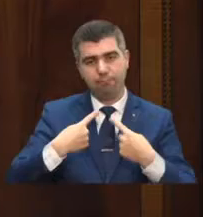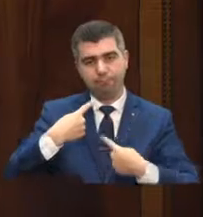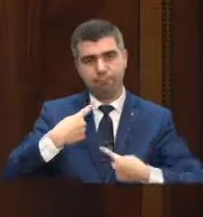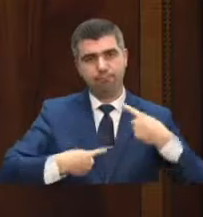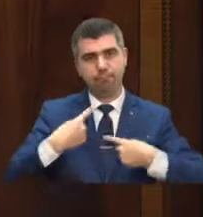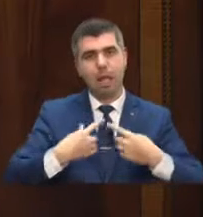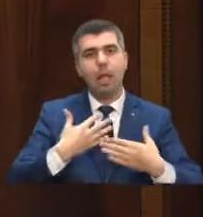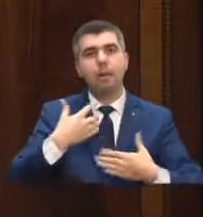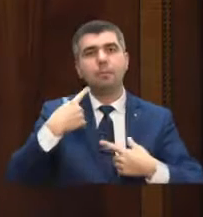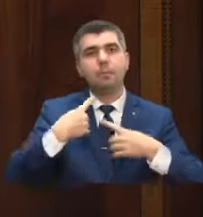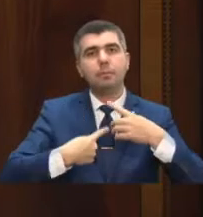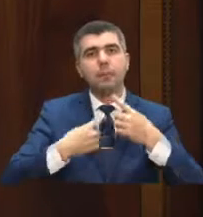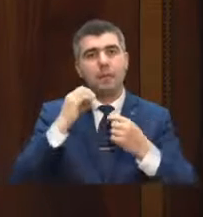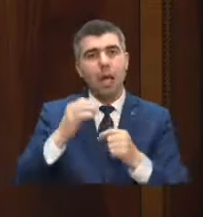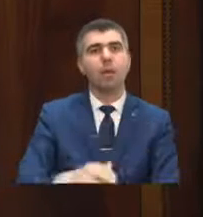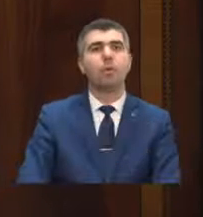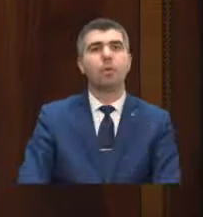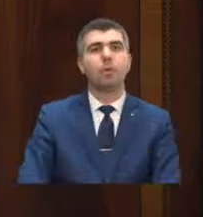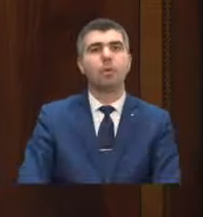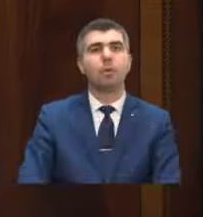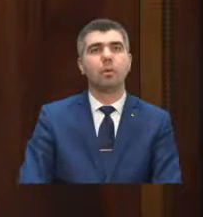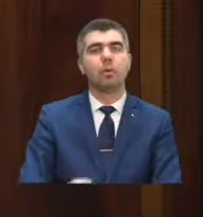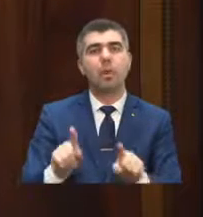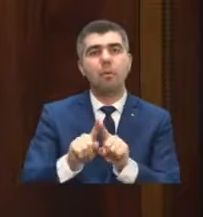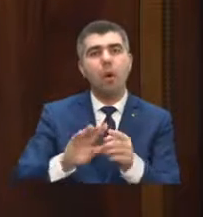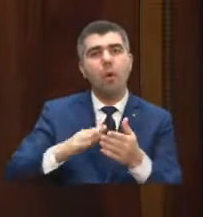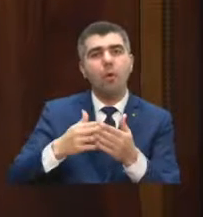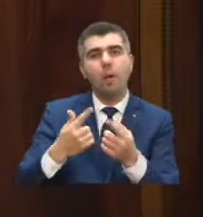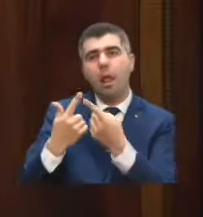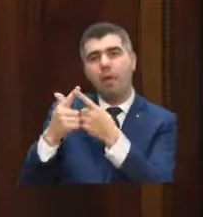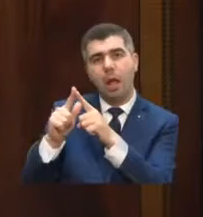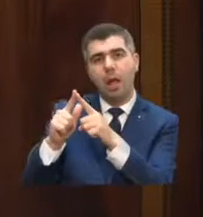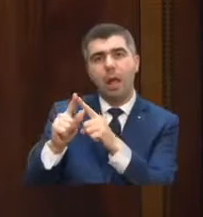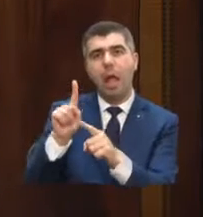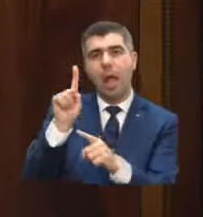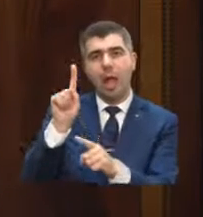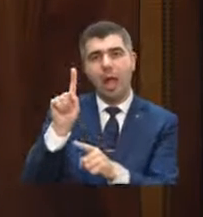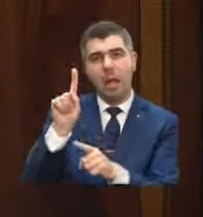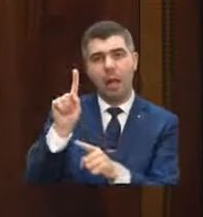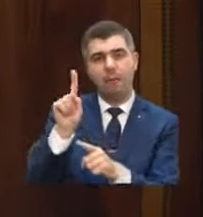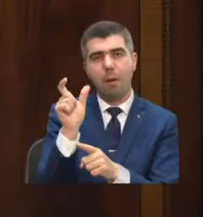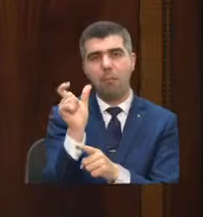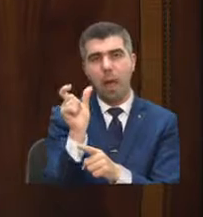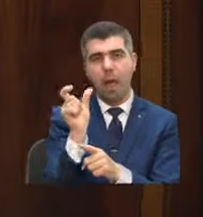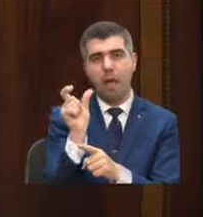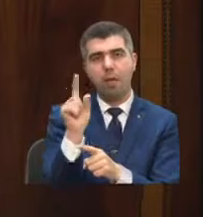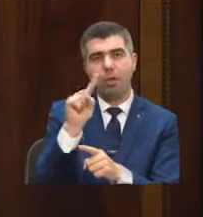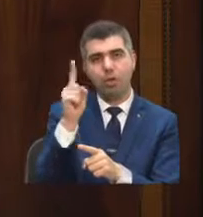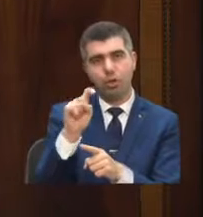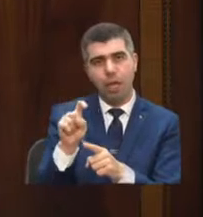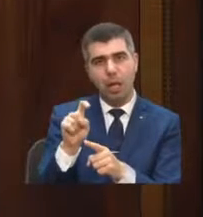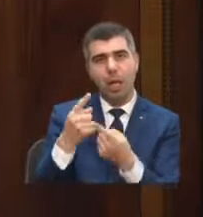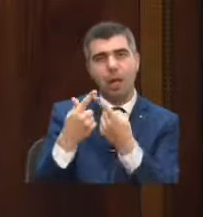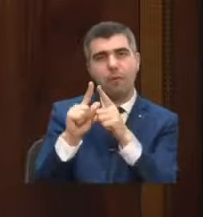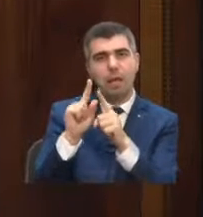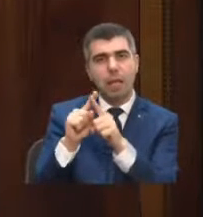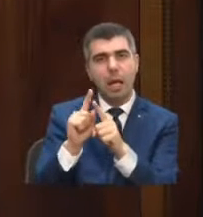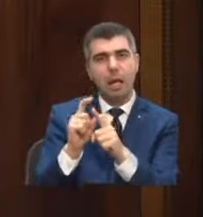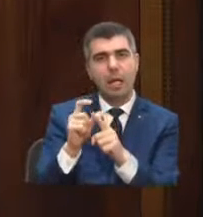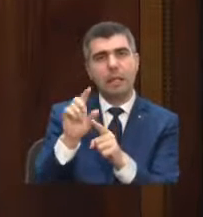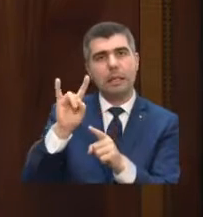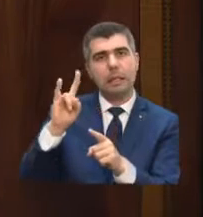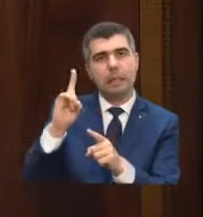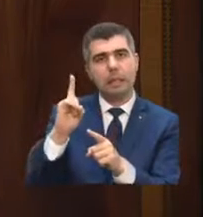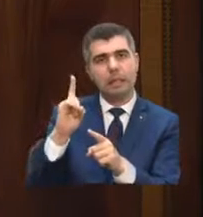العلوي، وفيها مجموعة الأنواع ألف باء جيم أ بي سي كاين تا دي، اللي